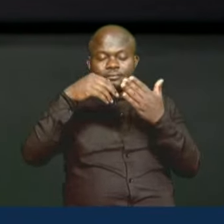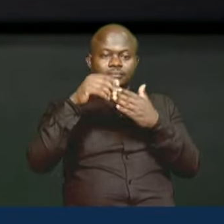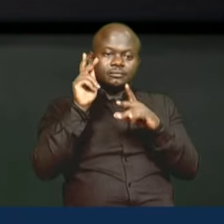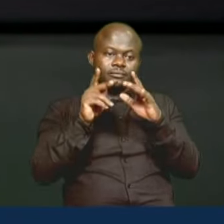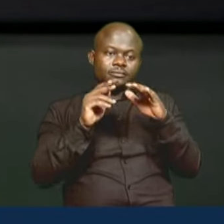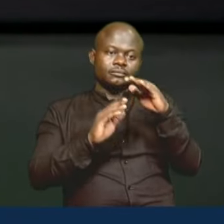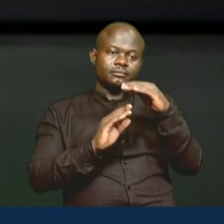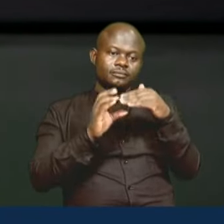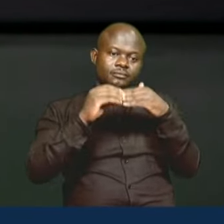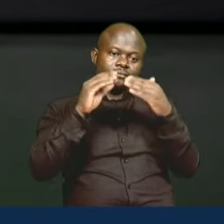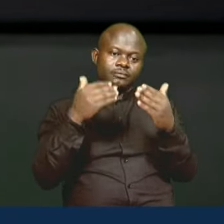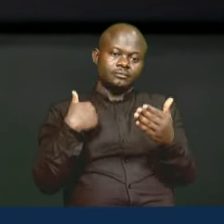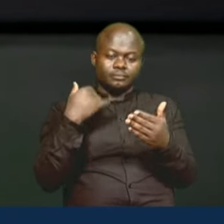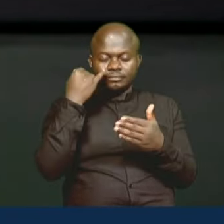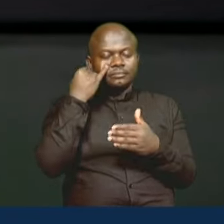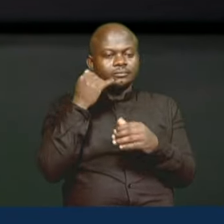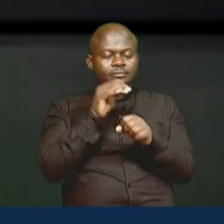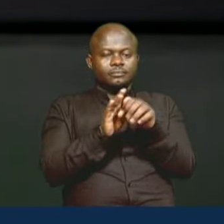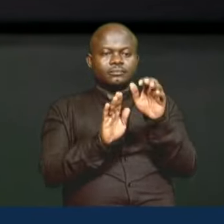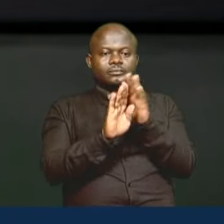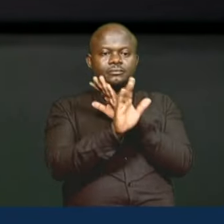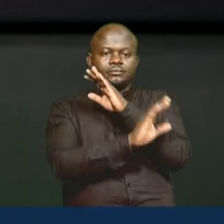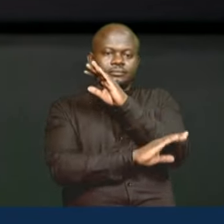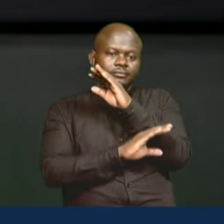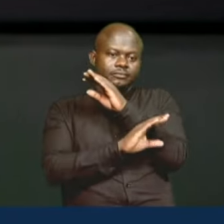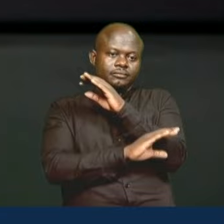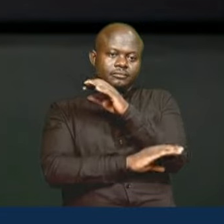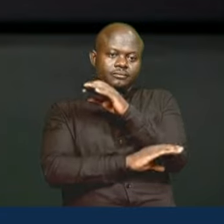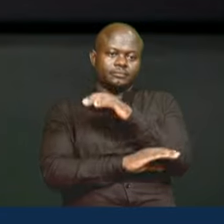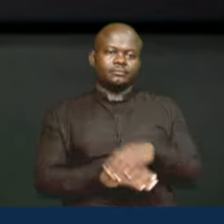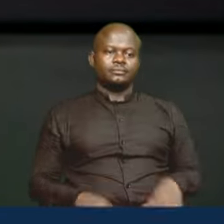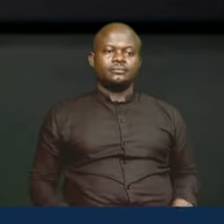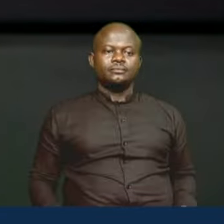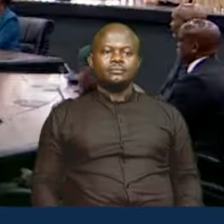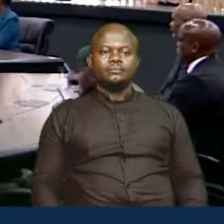kuziyobora ko zifite uburemere ku iterambere ry'igihugu. Paul Rutikanga, i Kigali.